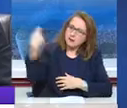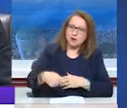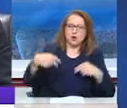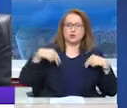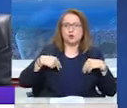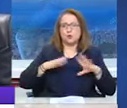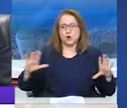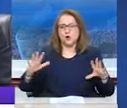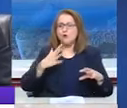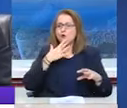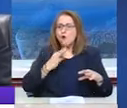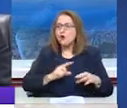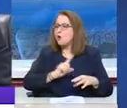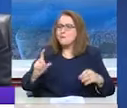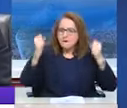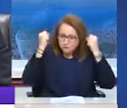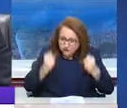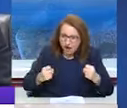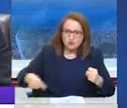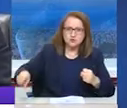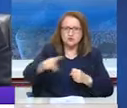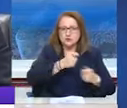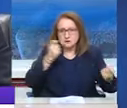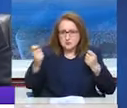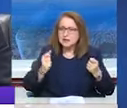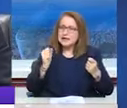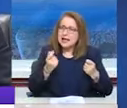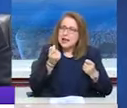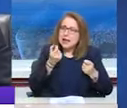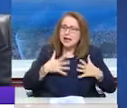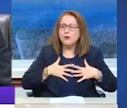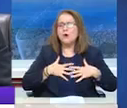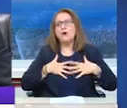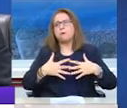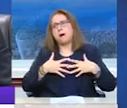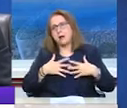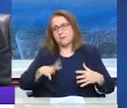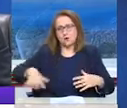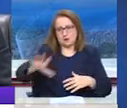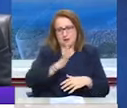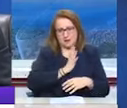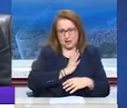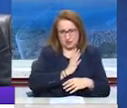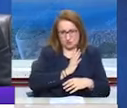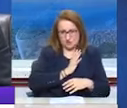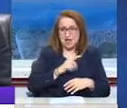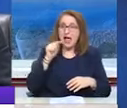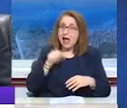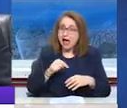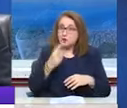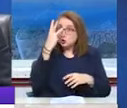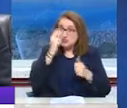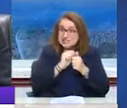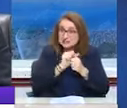την ευστάθεια όλου του δανειακού συστήματος της χώρας. Το μέτρο αυτό δύναται να επεκταθεί χρονικά για άλλους 2 μήνες, εάν